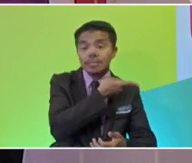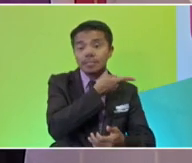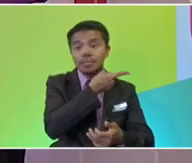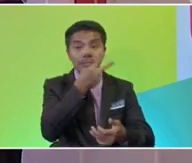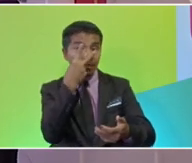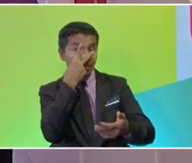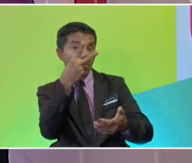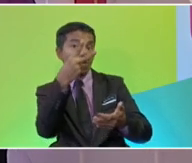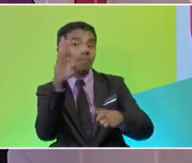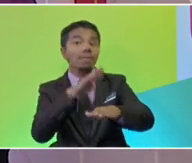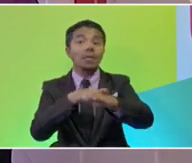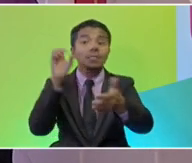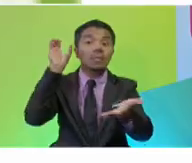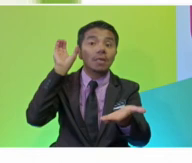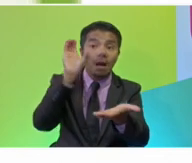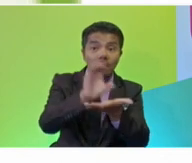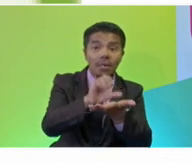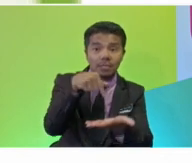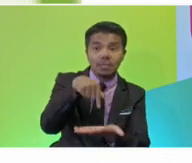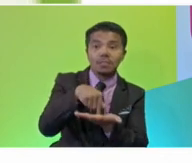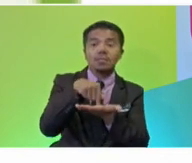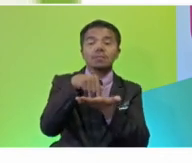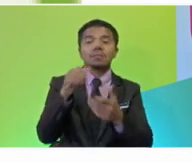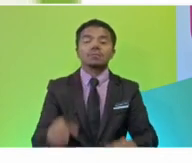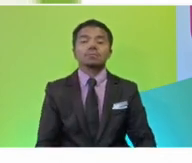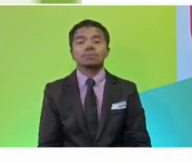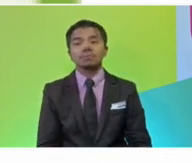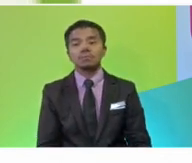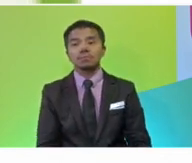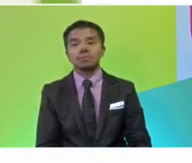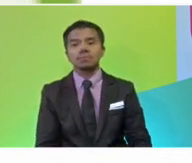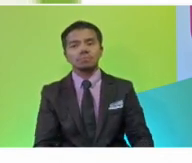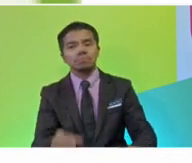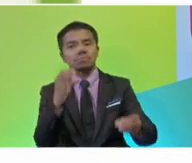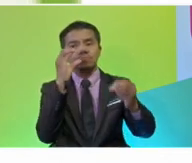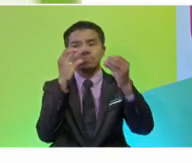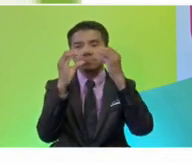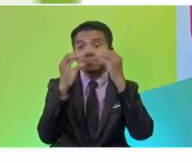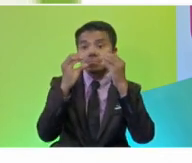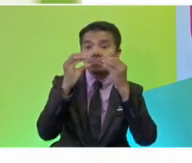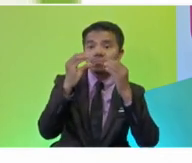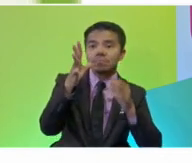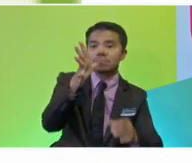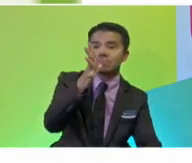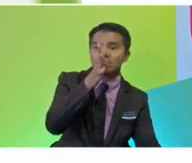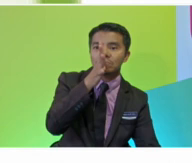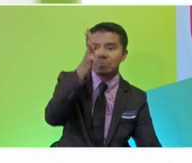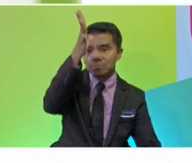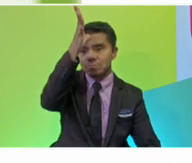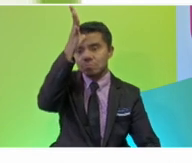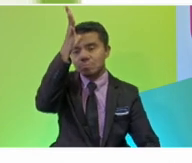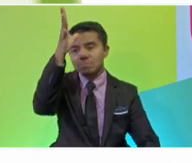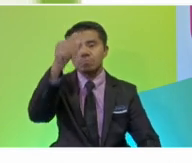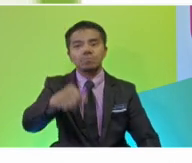atau gambar ini Oke Tengok nih perbulan diantara Ibu Bapak dan juga seorang anak oke ditanya anak ditanya dekat